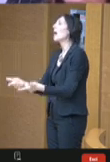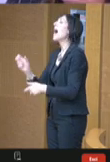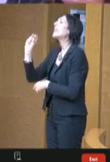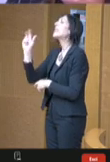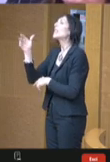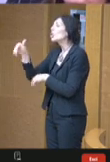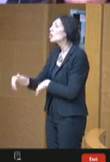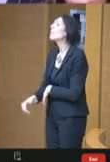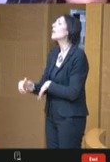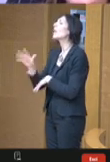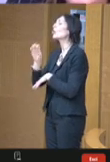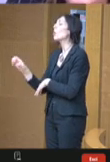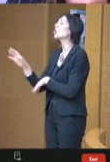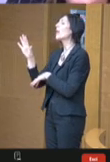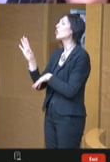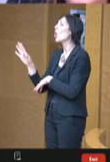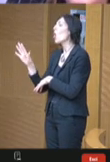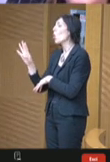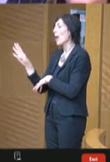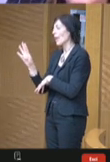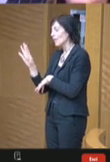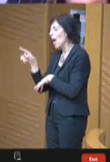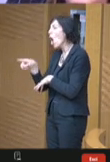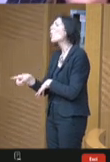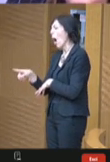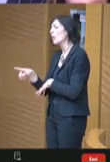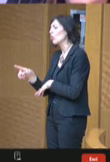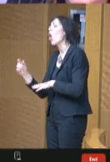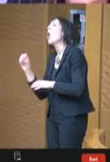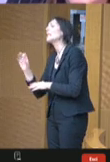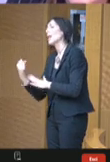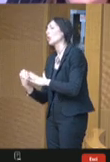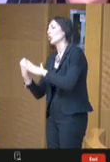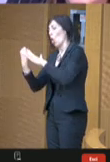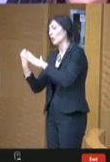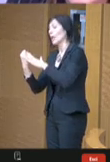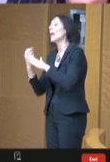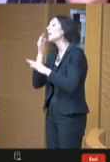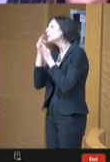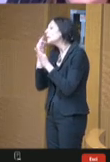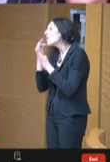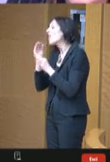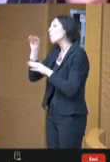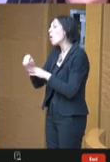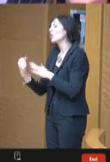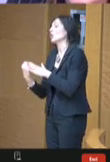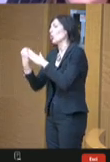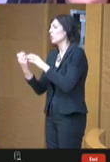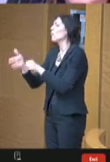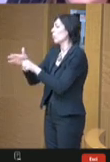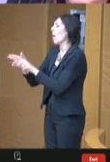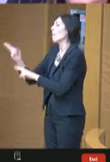13.354 immissioni in ruolo di docenti di sostegno, con una maggiore copertura dei posti di sostegno rispetto